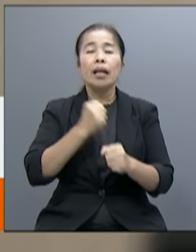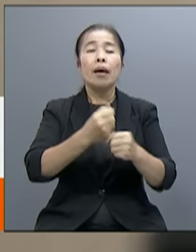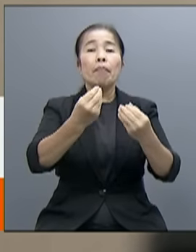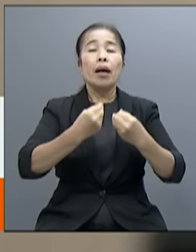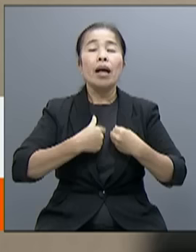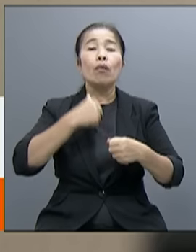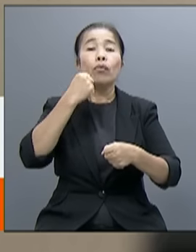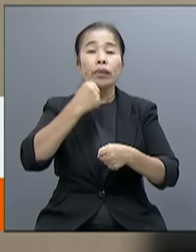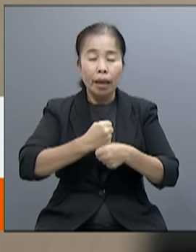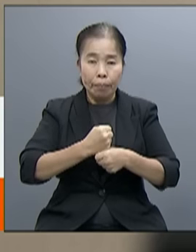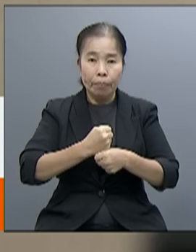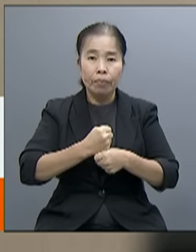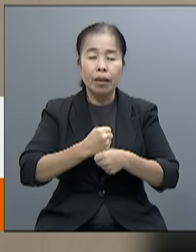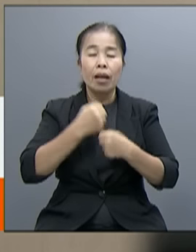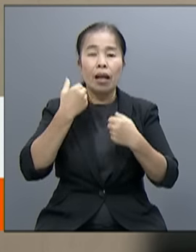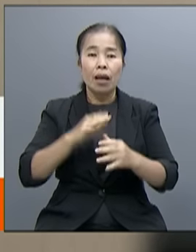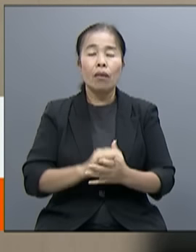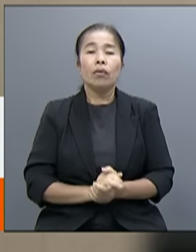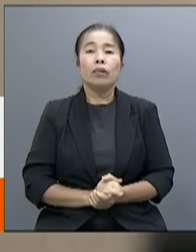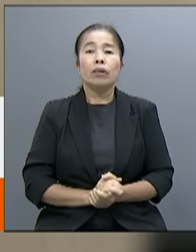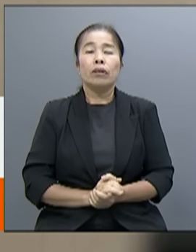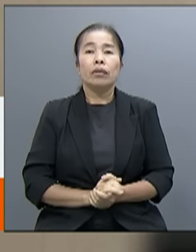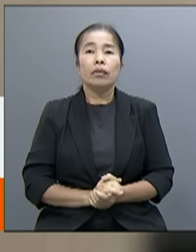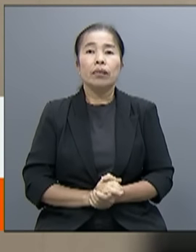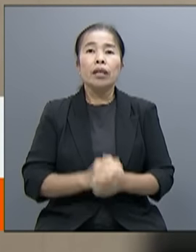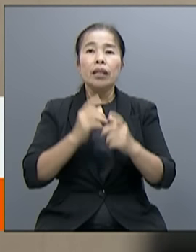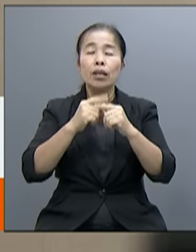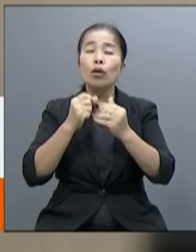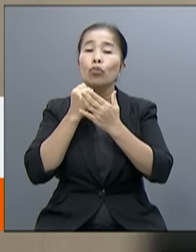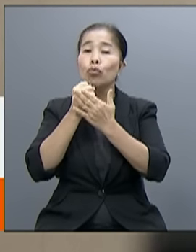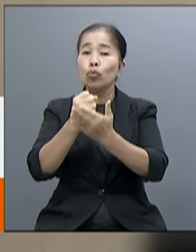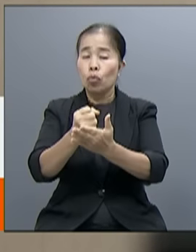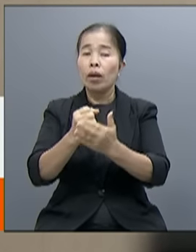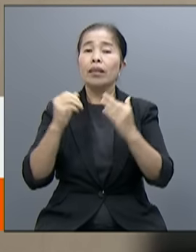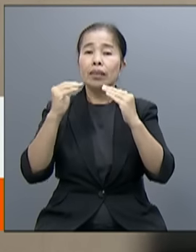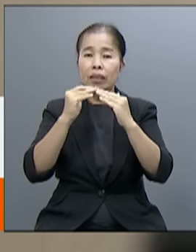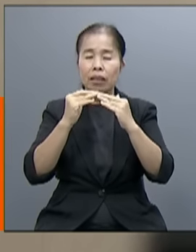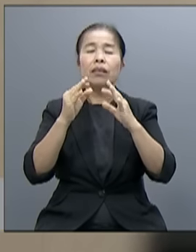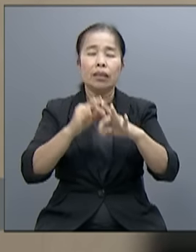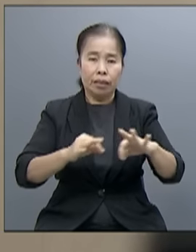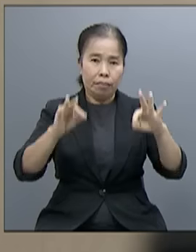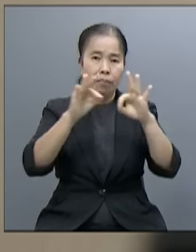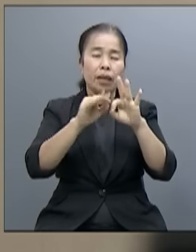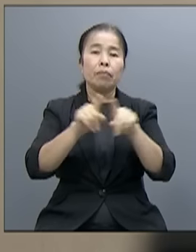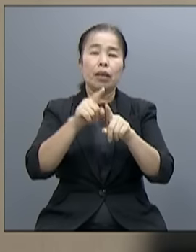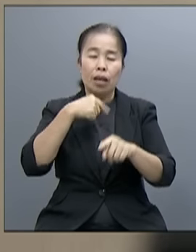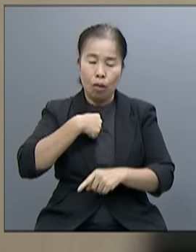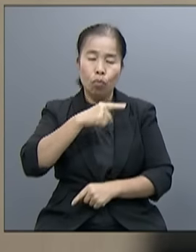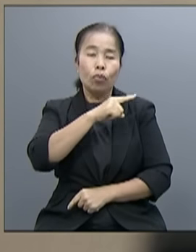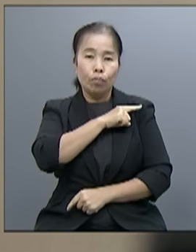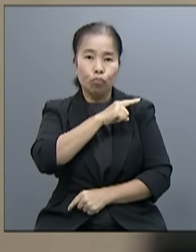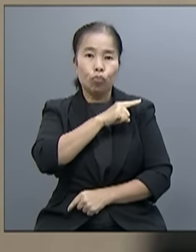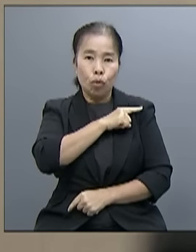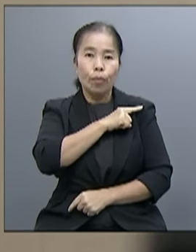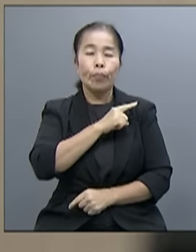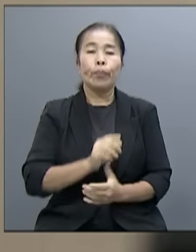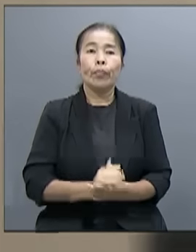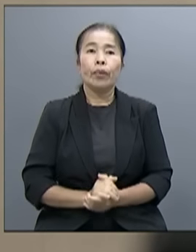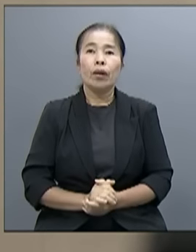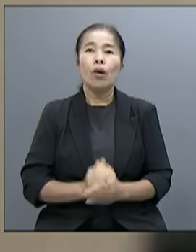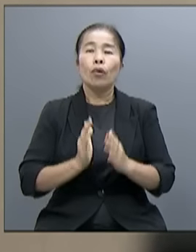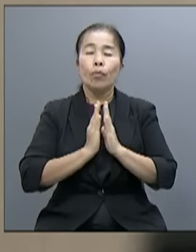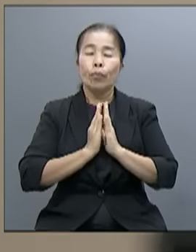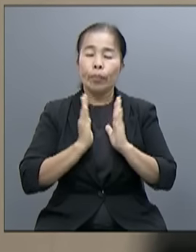ะครับแล้วก็เรื่องของการช่วยเหลือทางสิทธิมนุษยชนก็เป็นเรื่องสำคัญที่เราดูแลอยู่ตรงนี้นะครับขอบคุณม